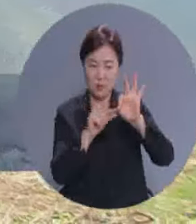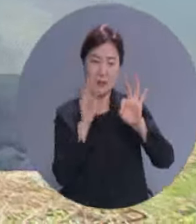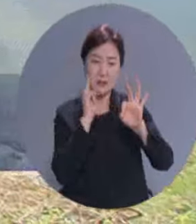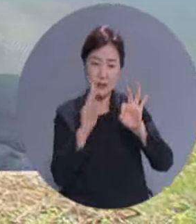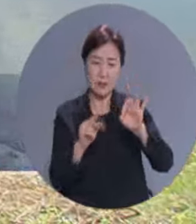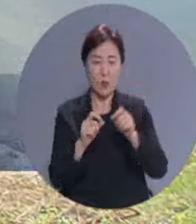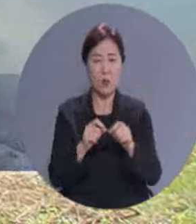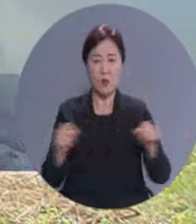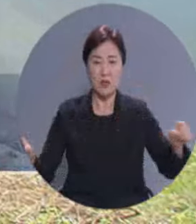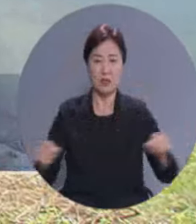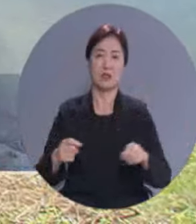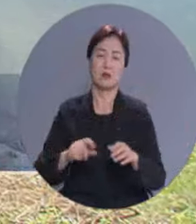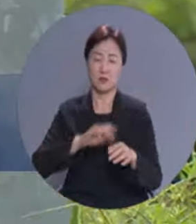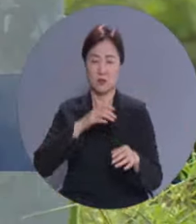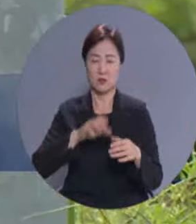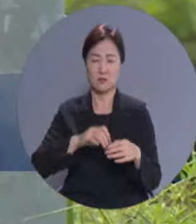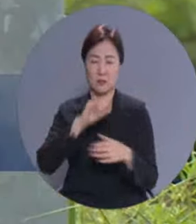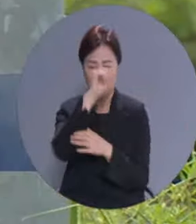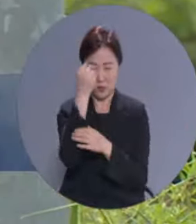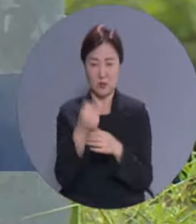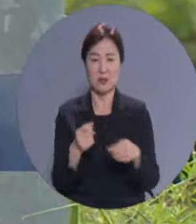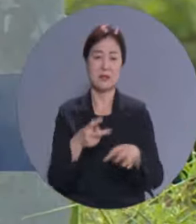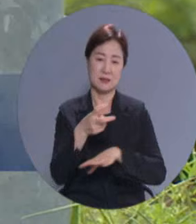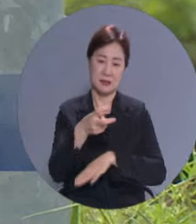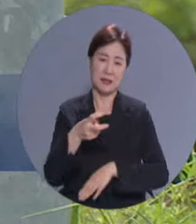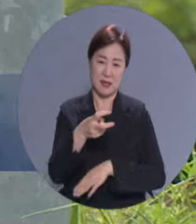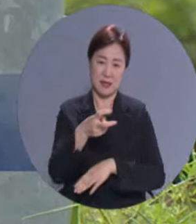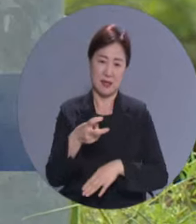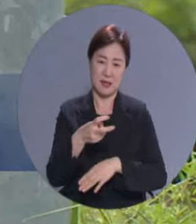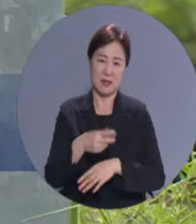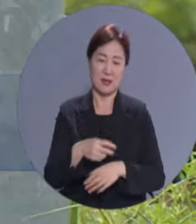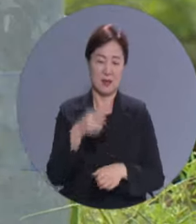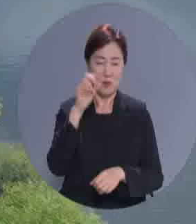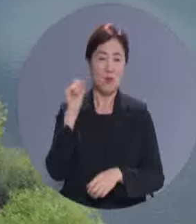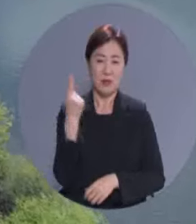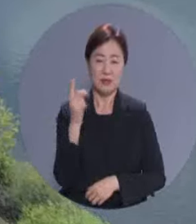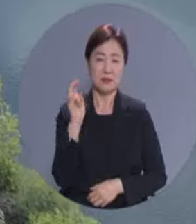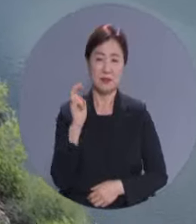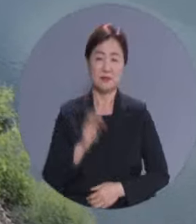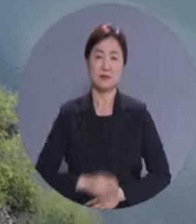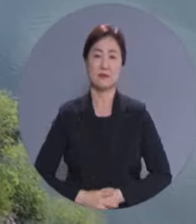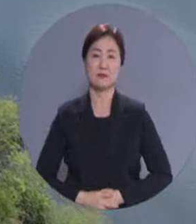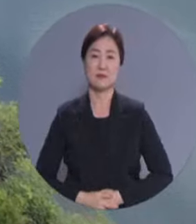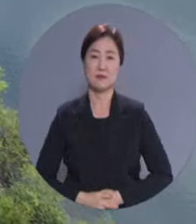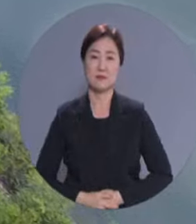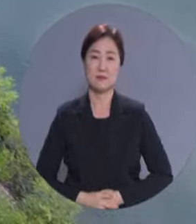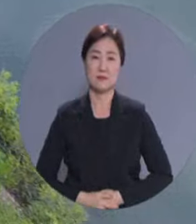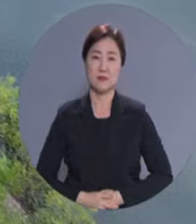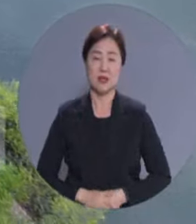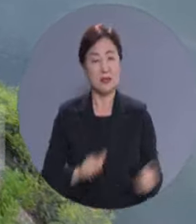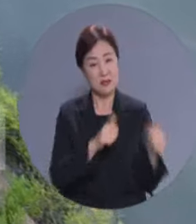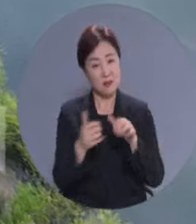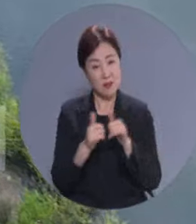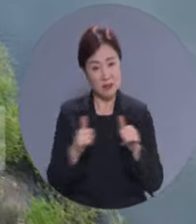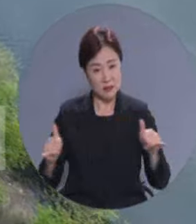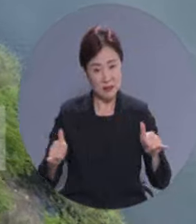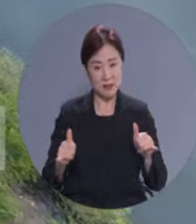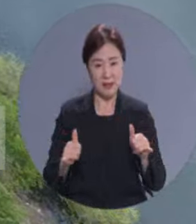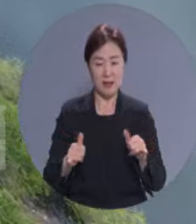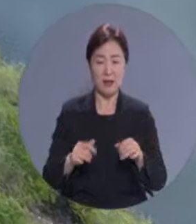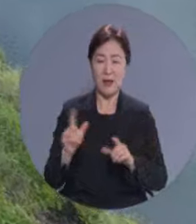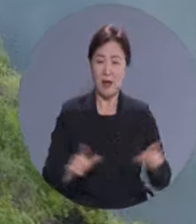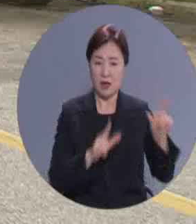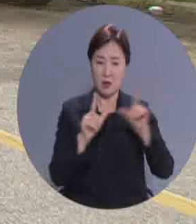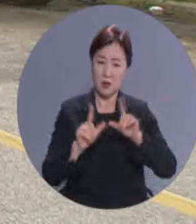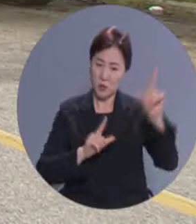오래되어 노후된 차량 상태 등이 복합적으로 작용한 것은 아닌지. 경찰은 사망자의 당일 동선을 파악하는